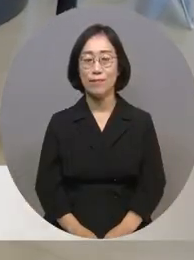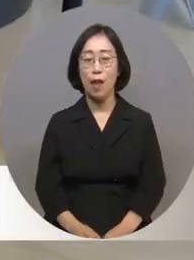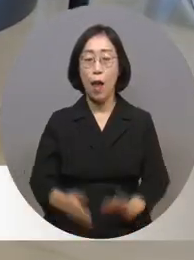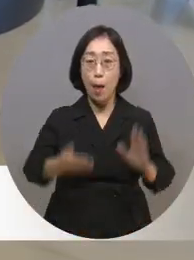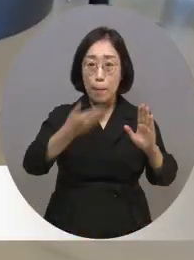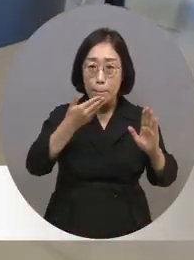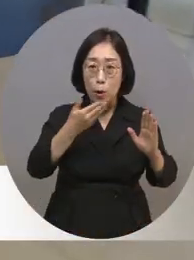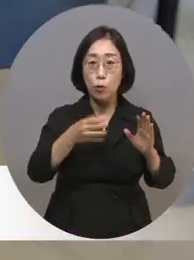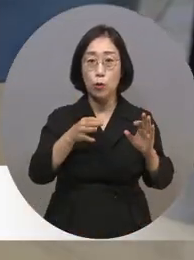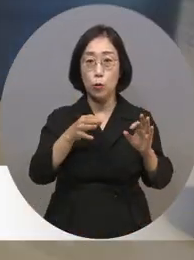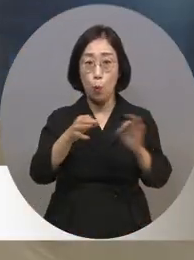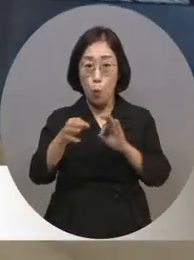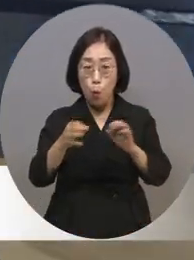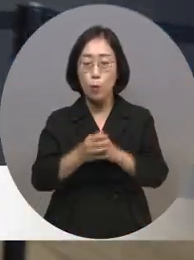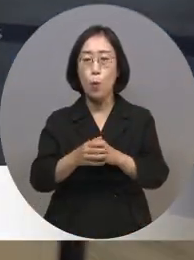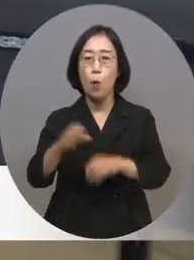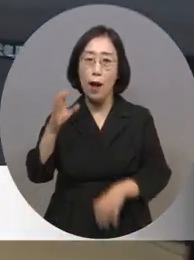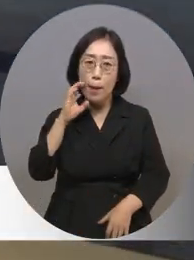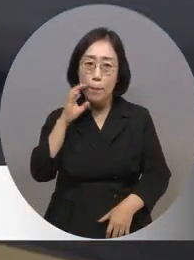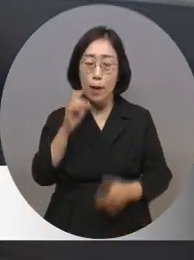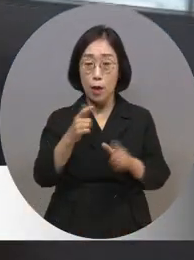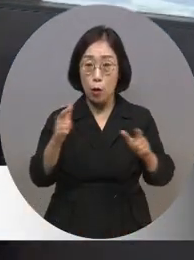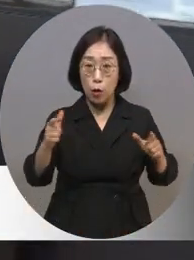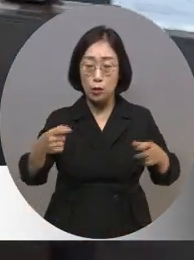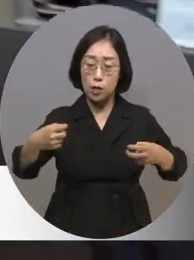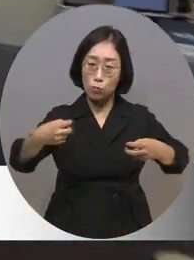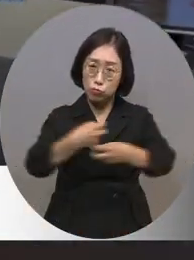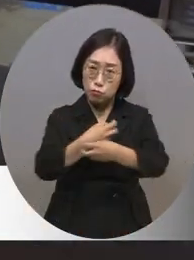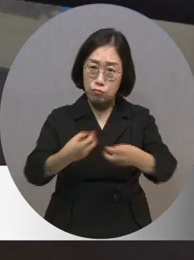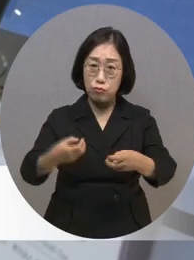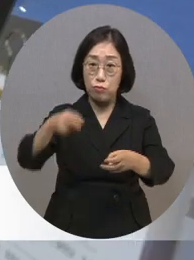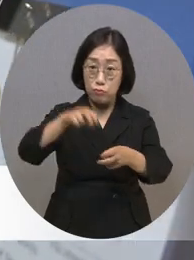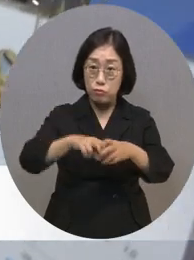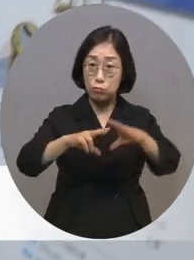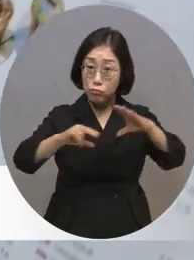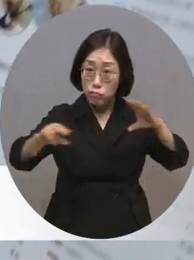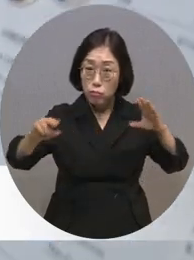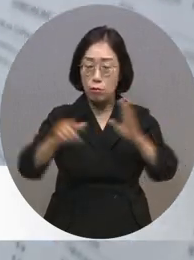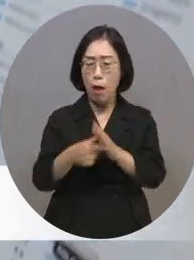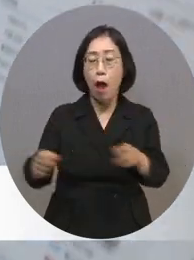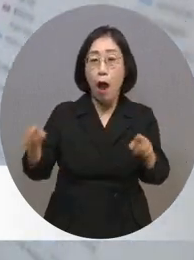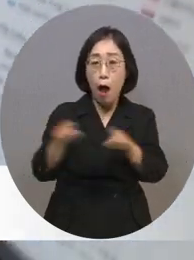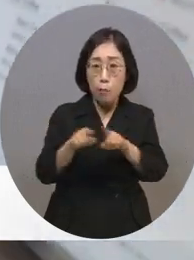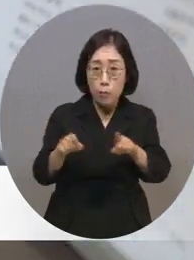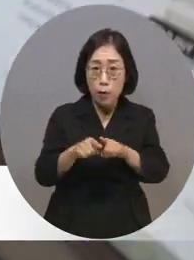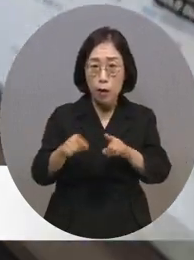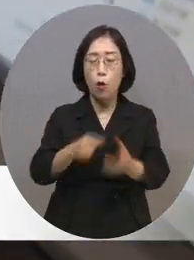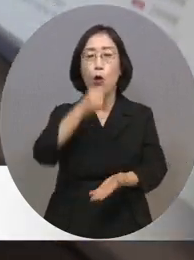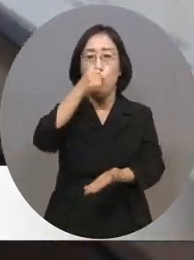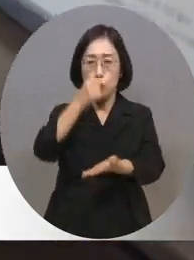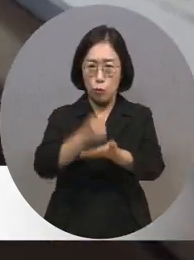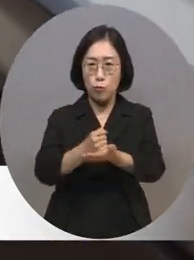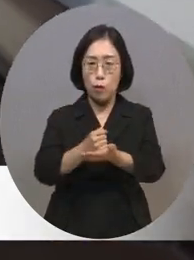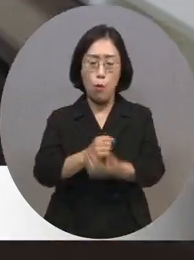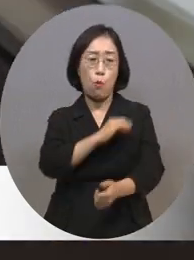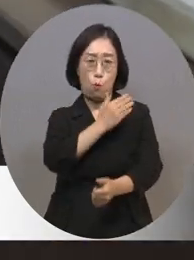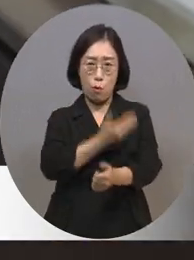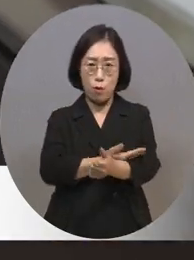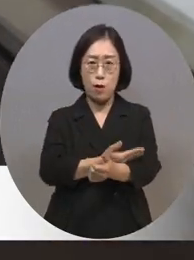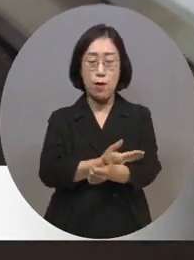식당과 카페, 대중교통이나 공공장소 등 시각장애인과 안내견의 동행은 정당하고 당연한